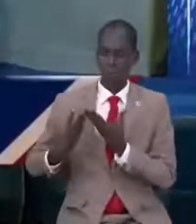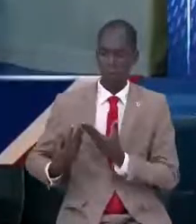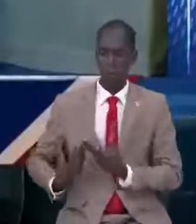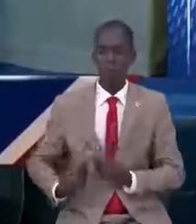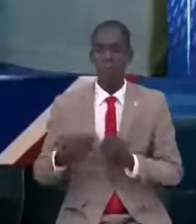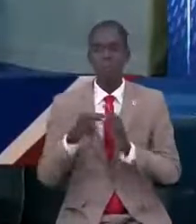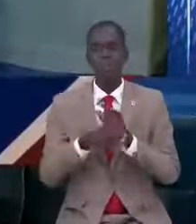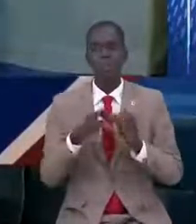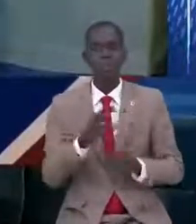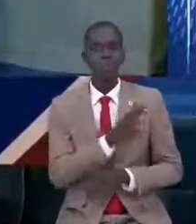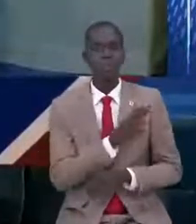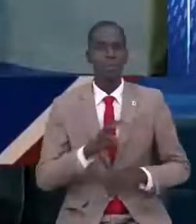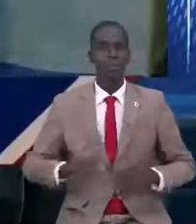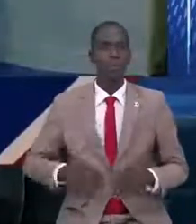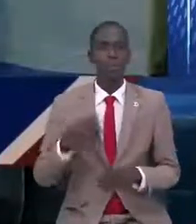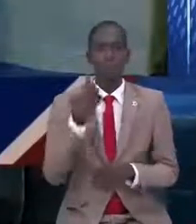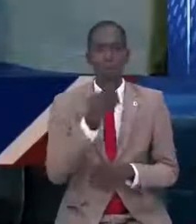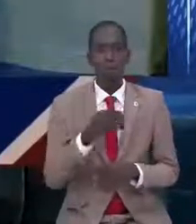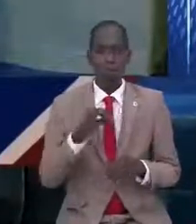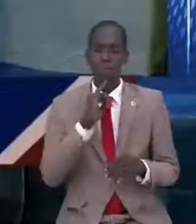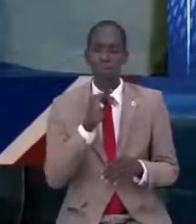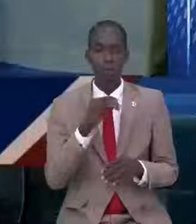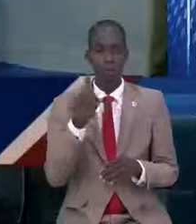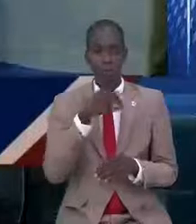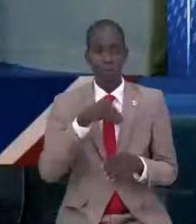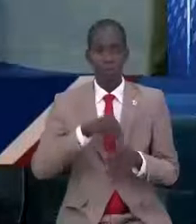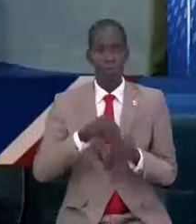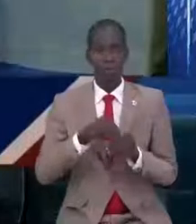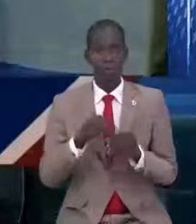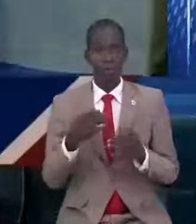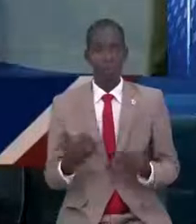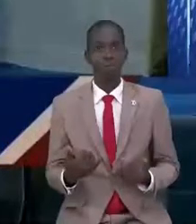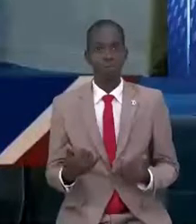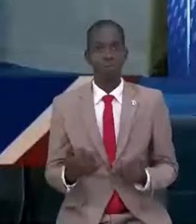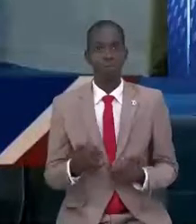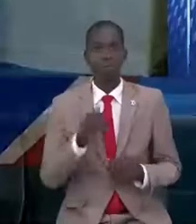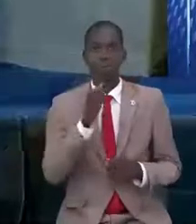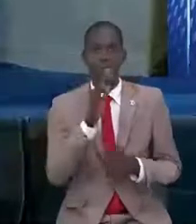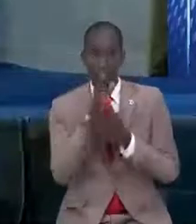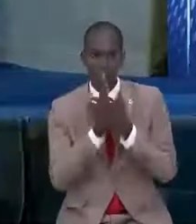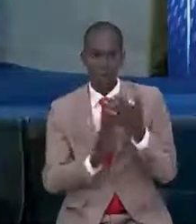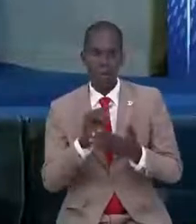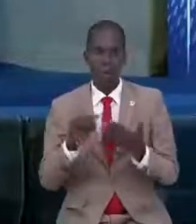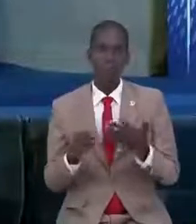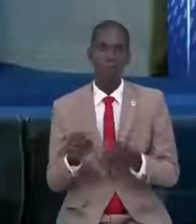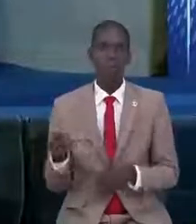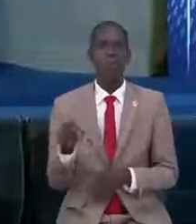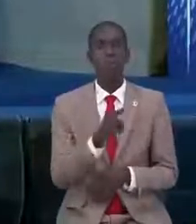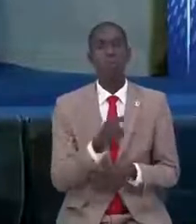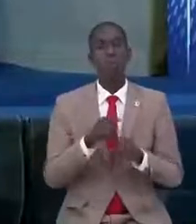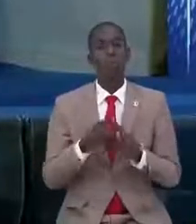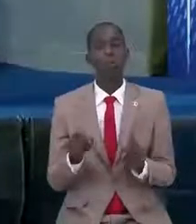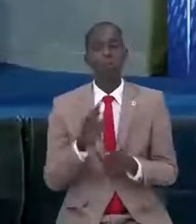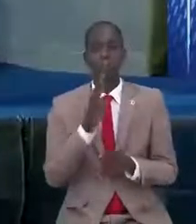je vous prie par la douceur et la bonté de Christ, moi humble d'apparence quand je suis au milieu de vous et plein